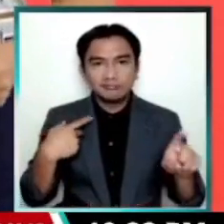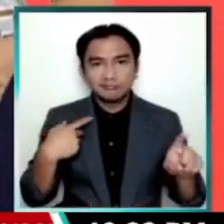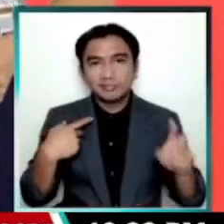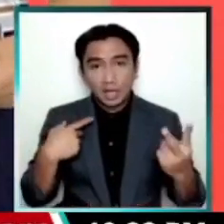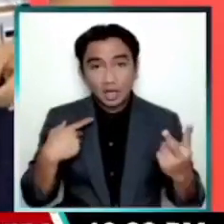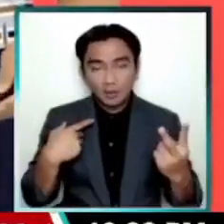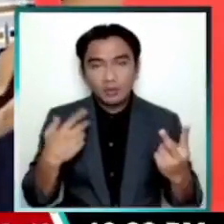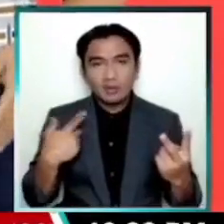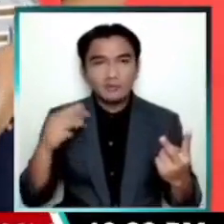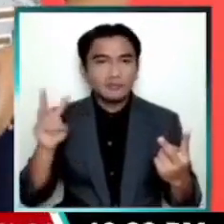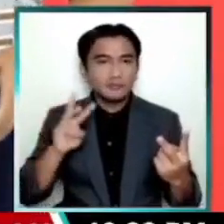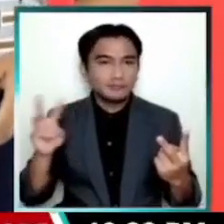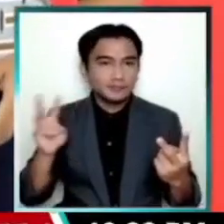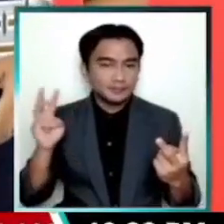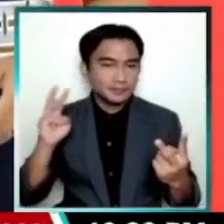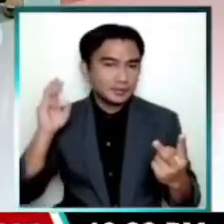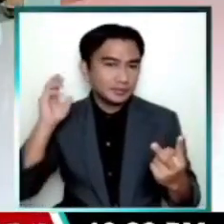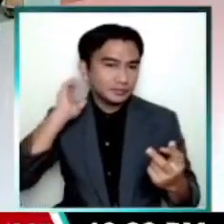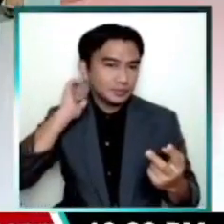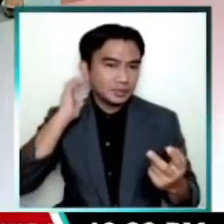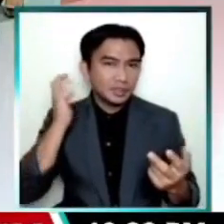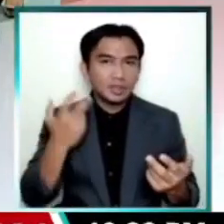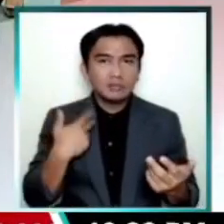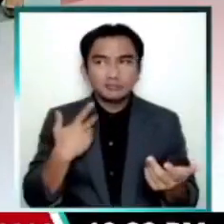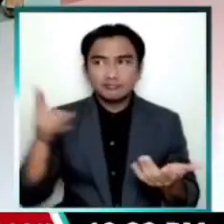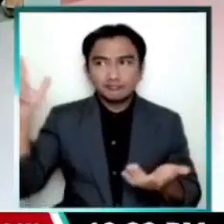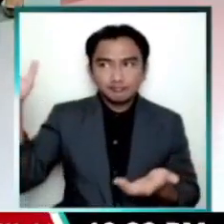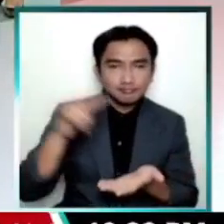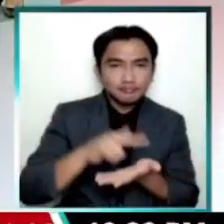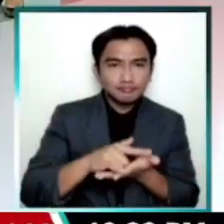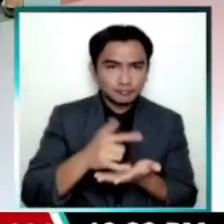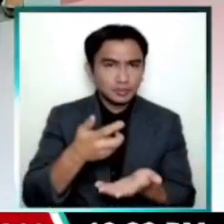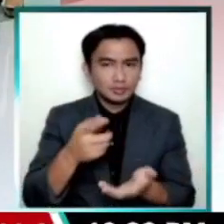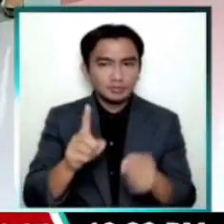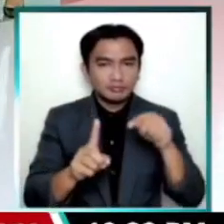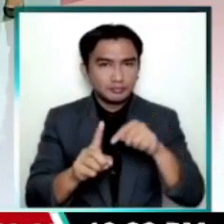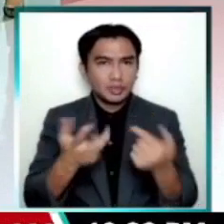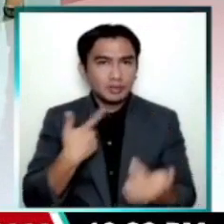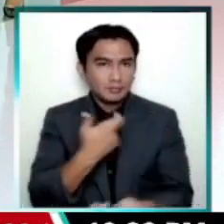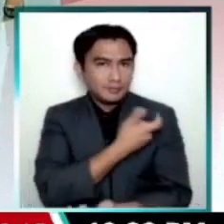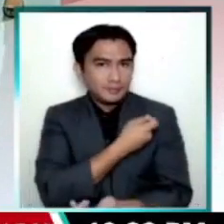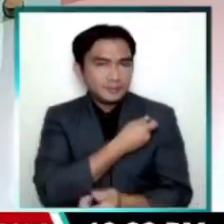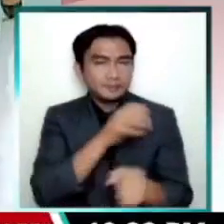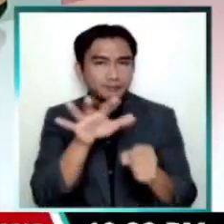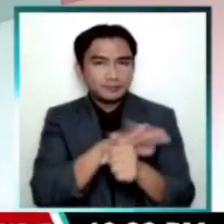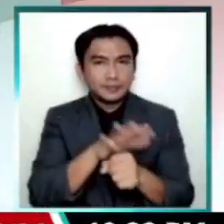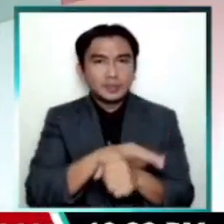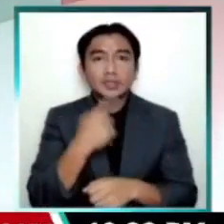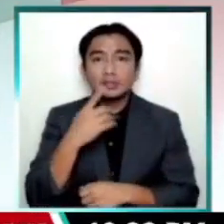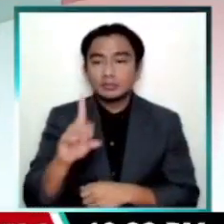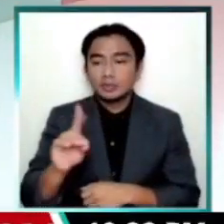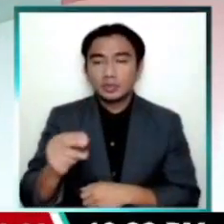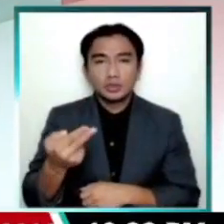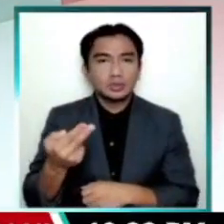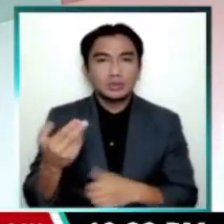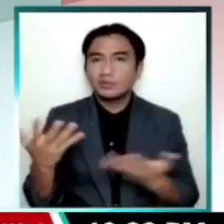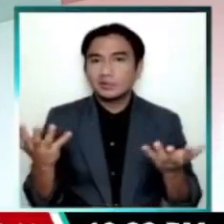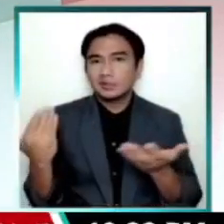fully vaccinated na balikbayan galing Amerika. Sabi ng DOH, wala pa namang community transmission